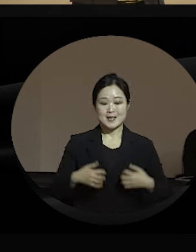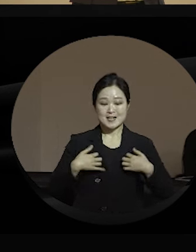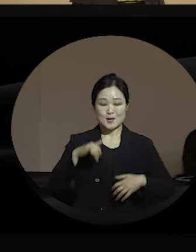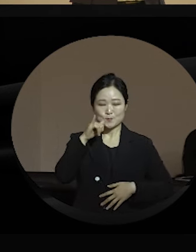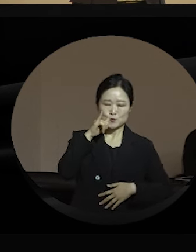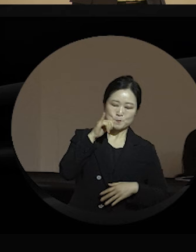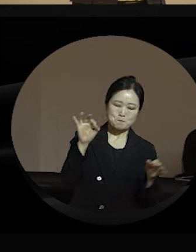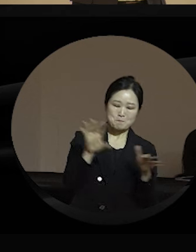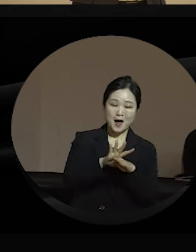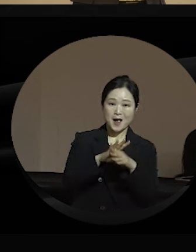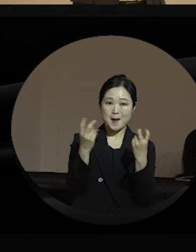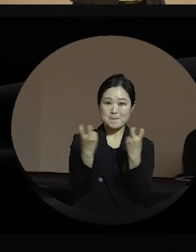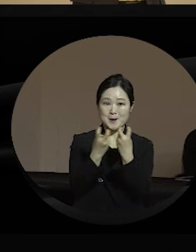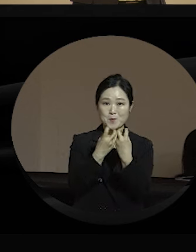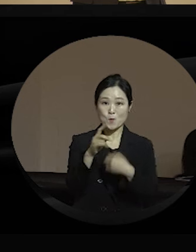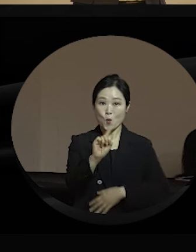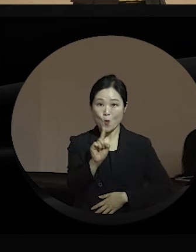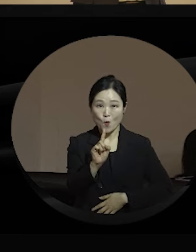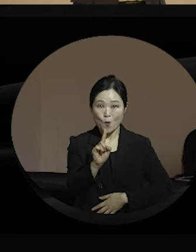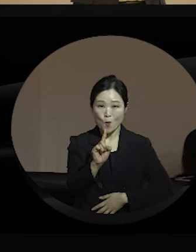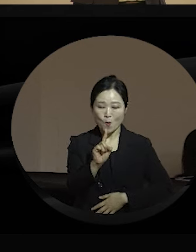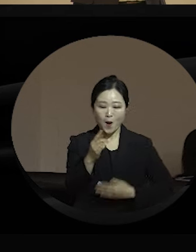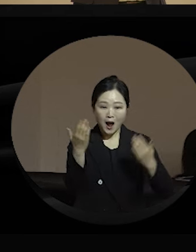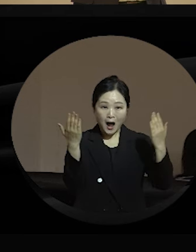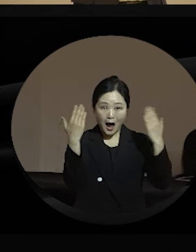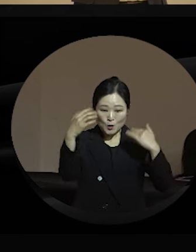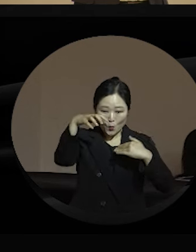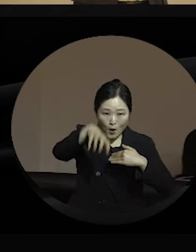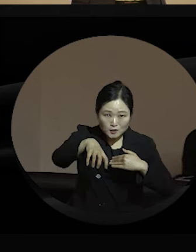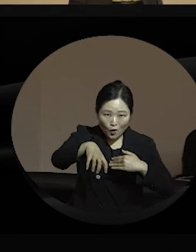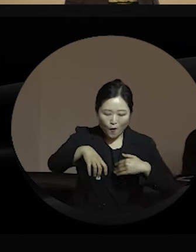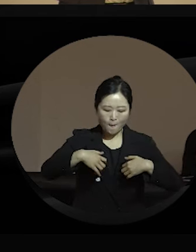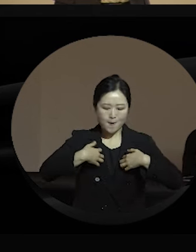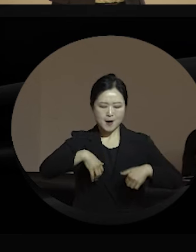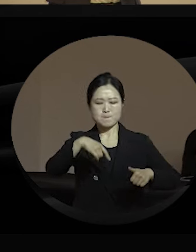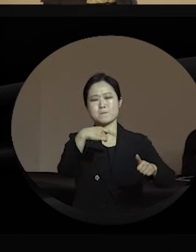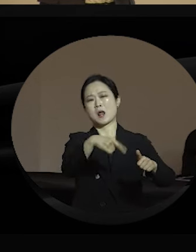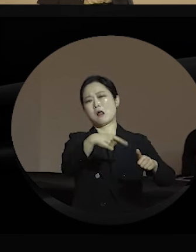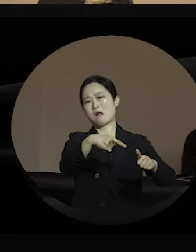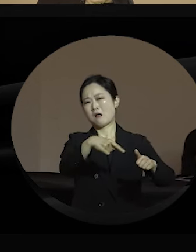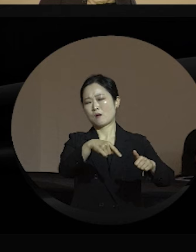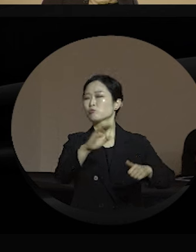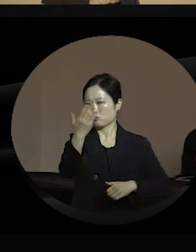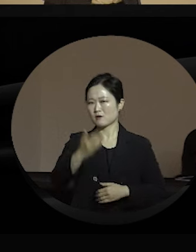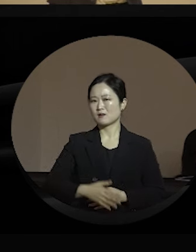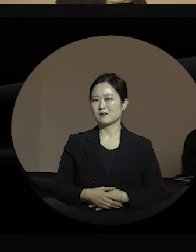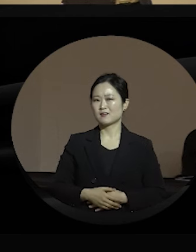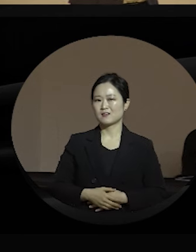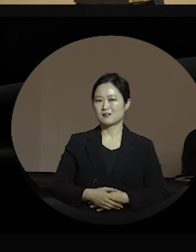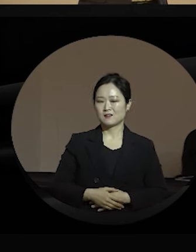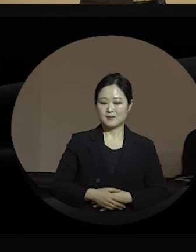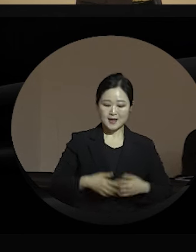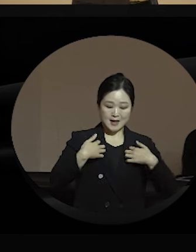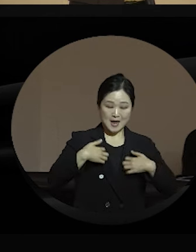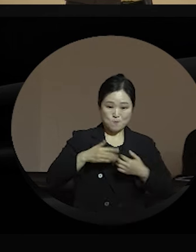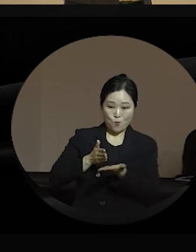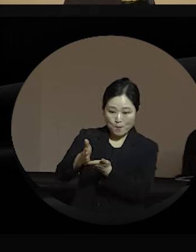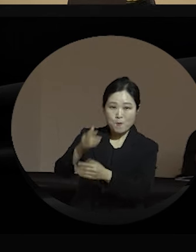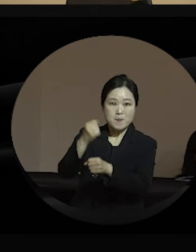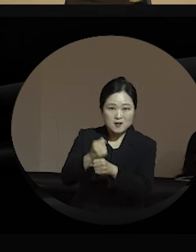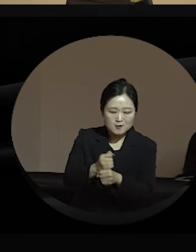없애는 방법, 학교에서 가르치면 돼요. 게임이라는 과목을 만들어서 경쟁시키고